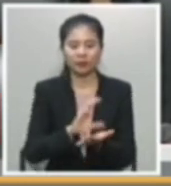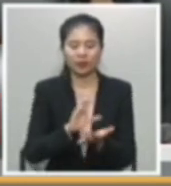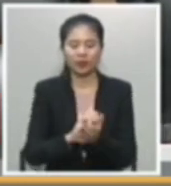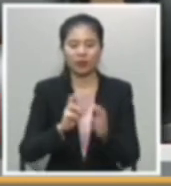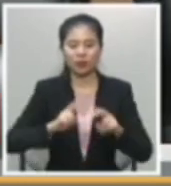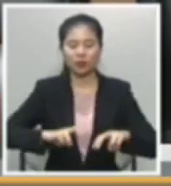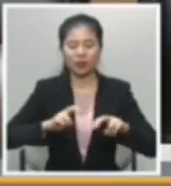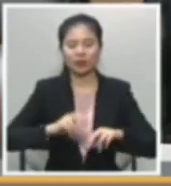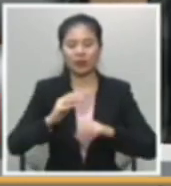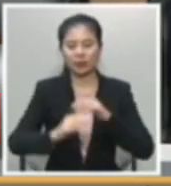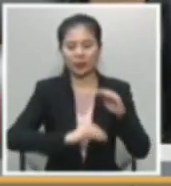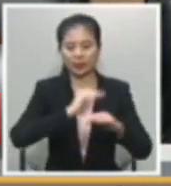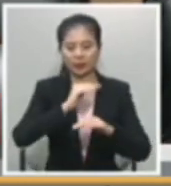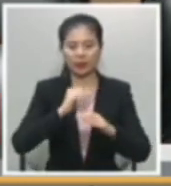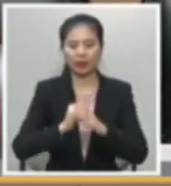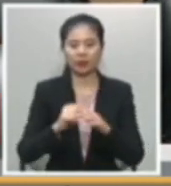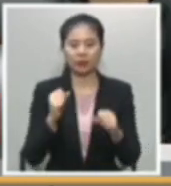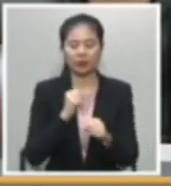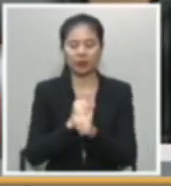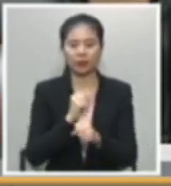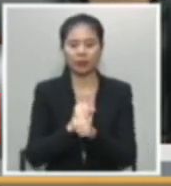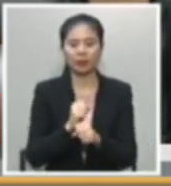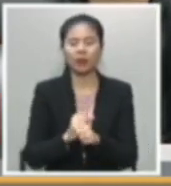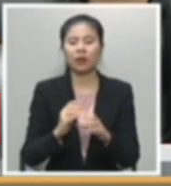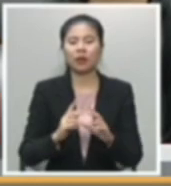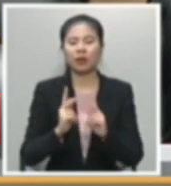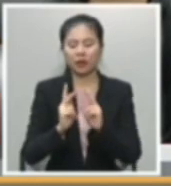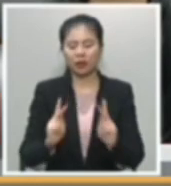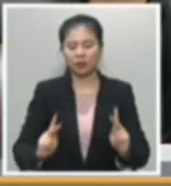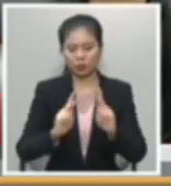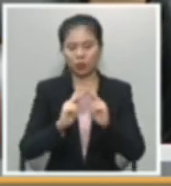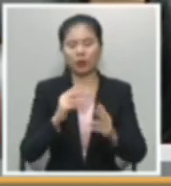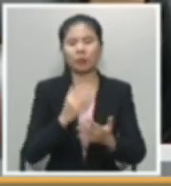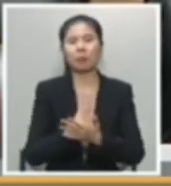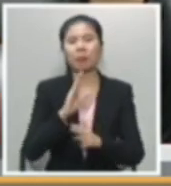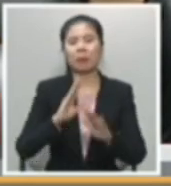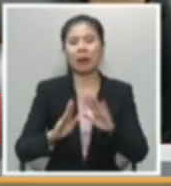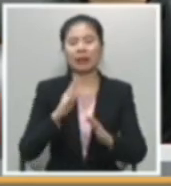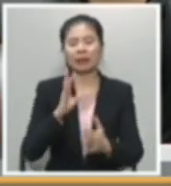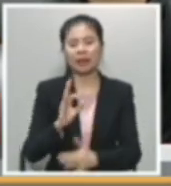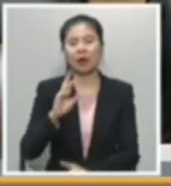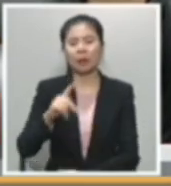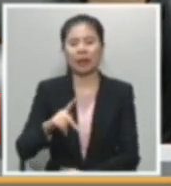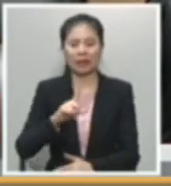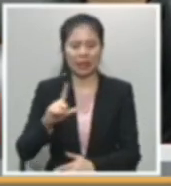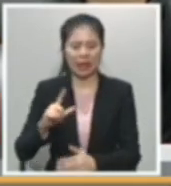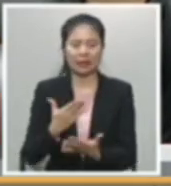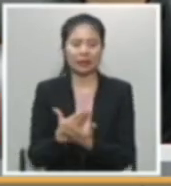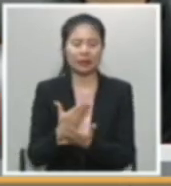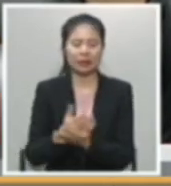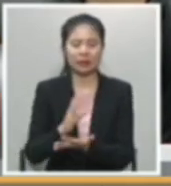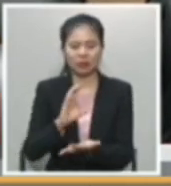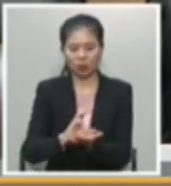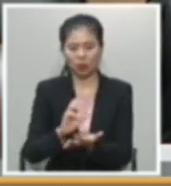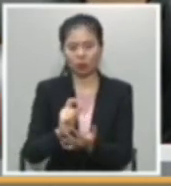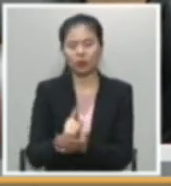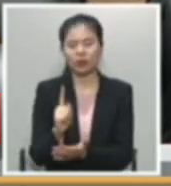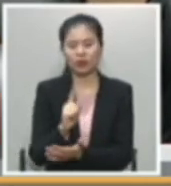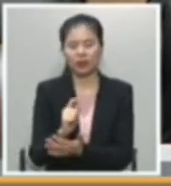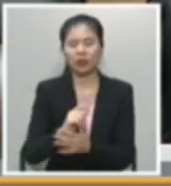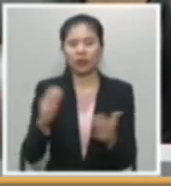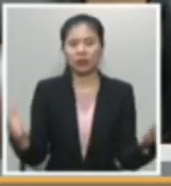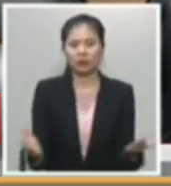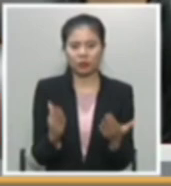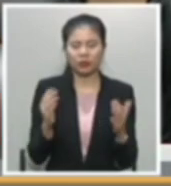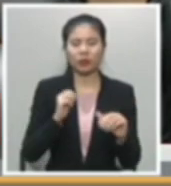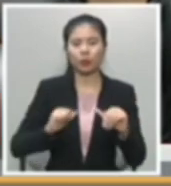จัยและพัฒนารวมทุกกระทรวงเนี่ยประมาณ 9,000 ล้านรวมกับกองทุนวิทยาส่งเสริมวิทย